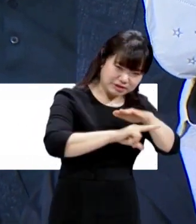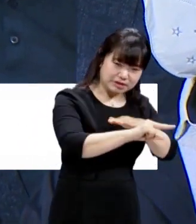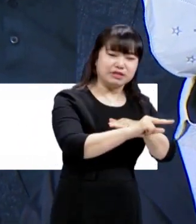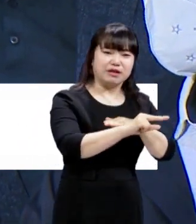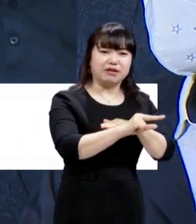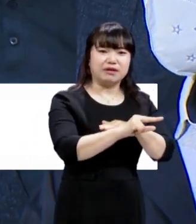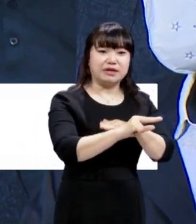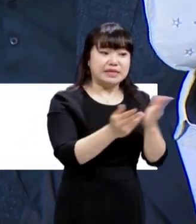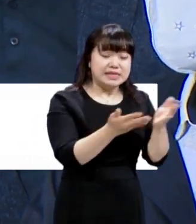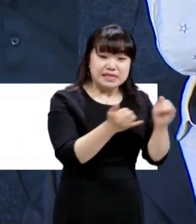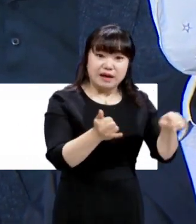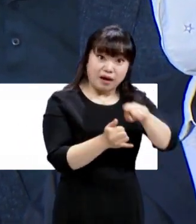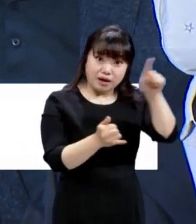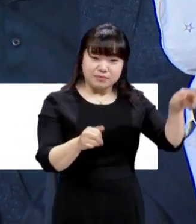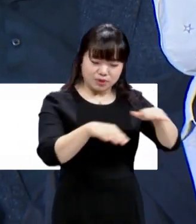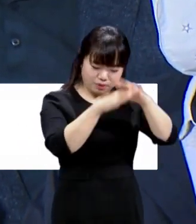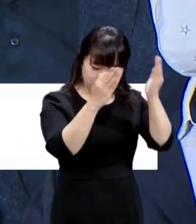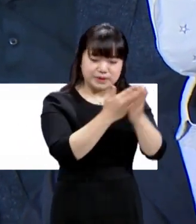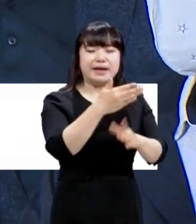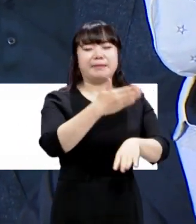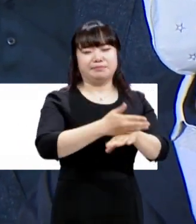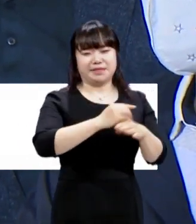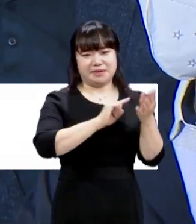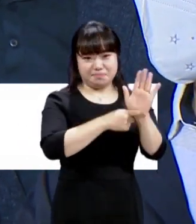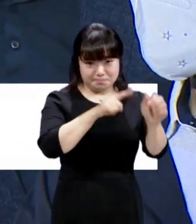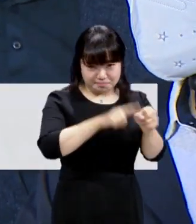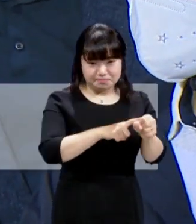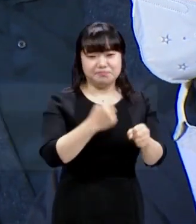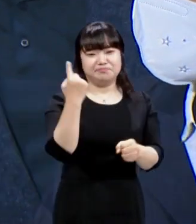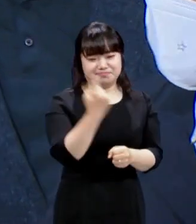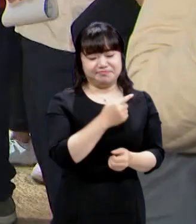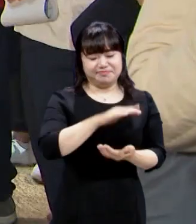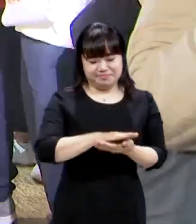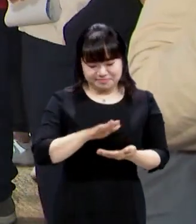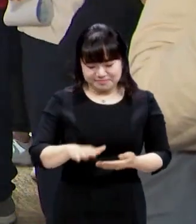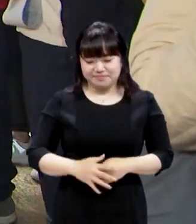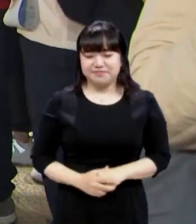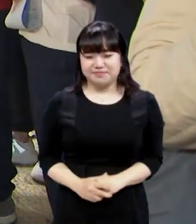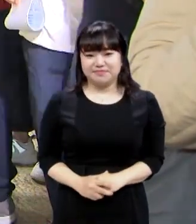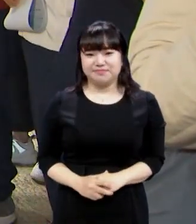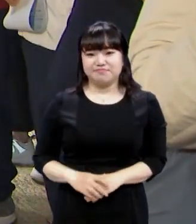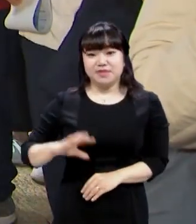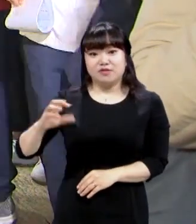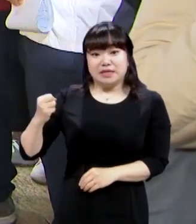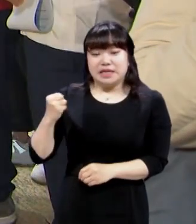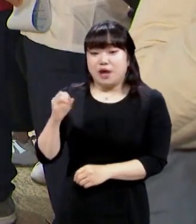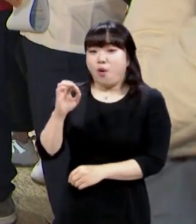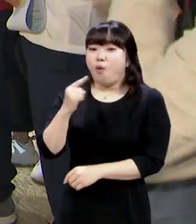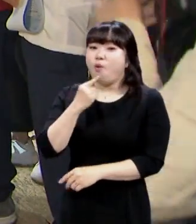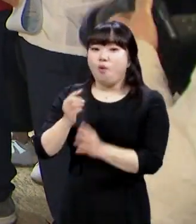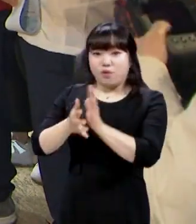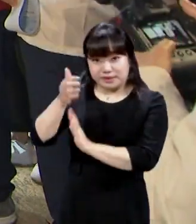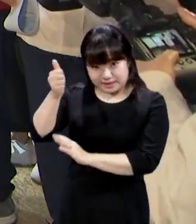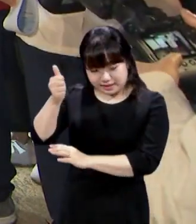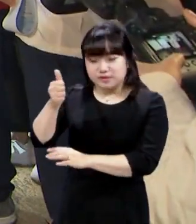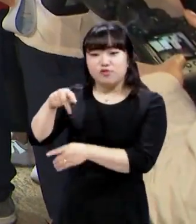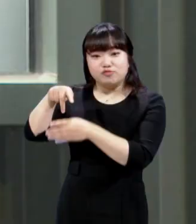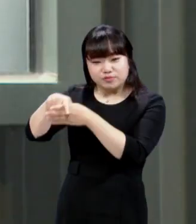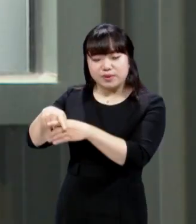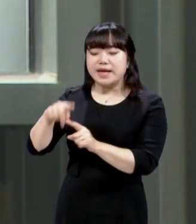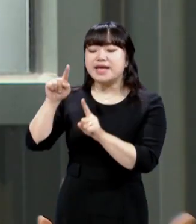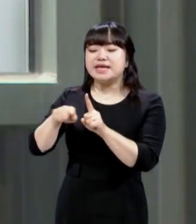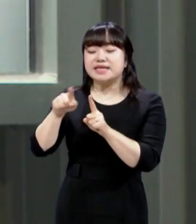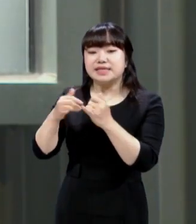얼이 칩을 여러분께 에 감사를 표 4 돼서 같습니다 국민의 힘 오세훈 후보는 1인가구